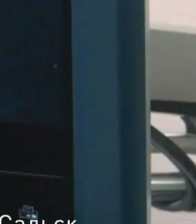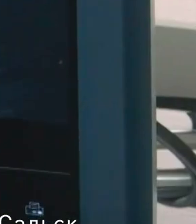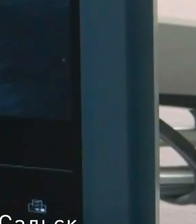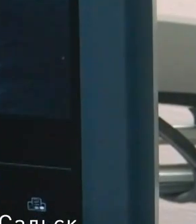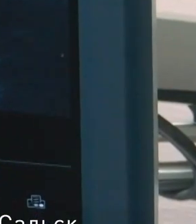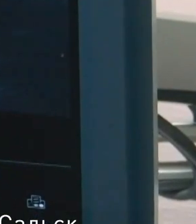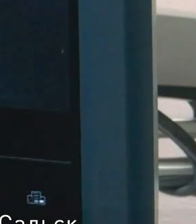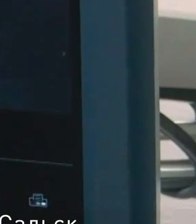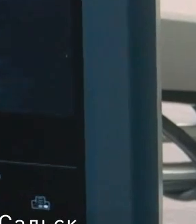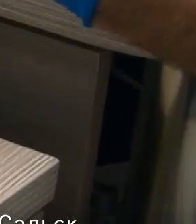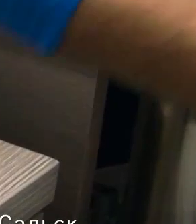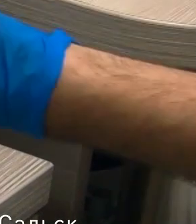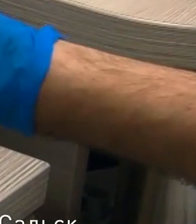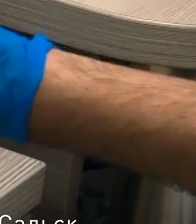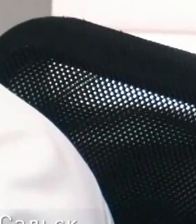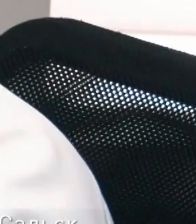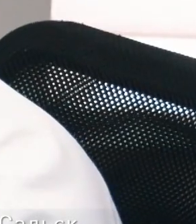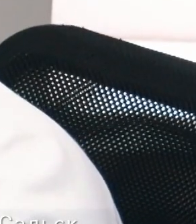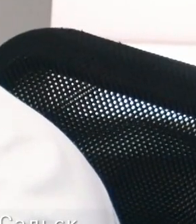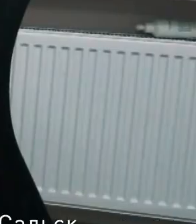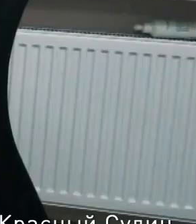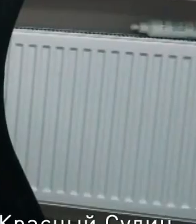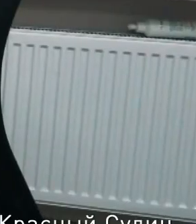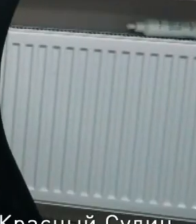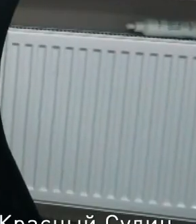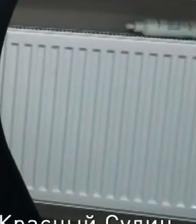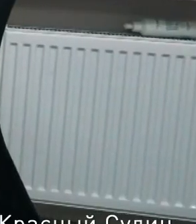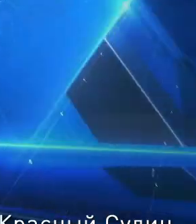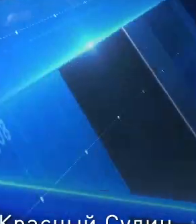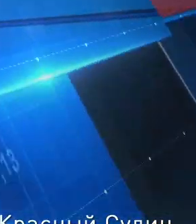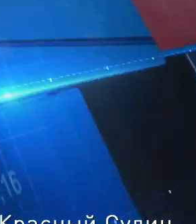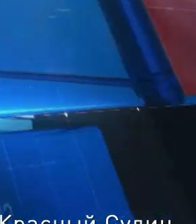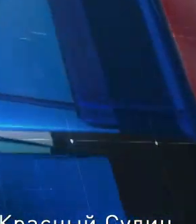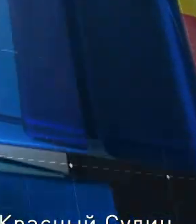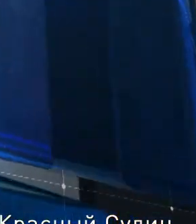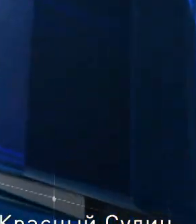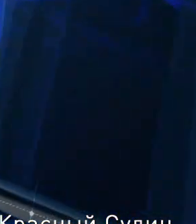и генетические исследования. Медицинский центр «Эксперт» 226 0003.